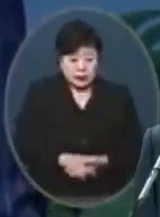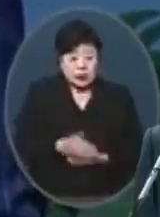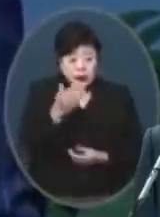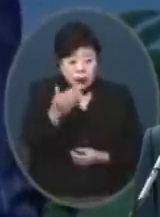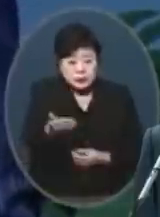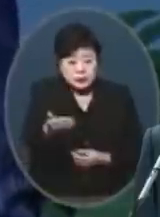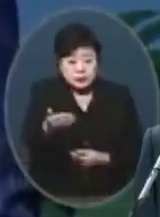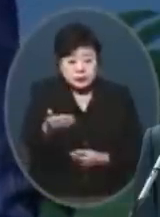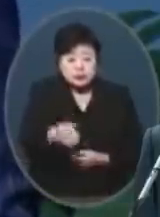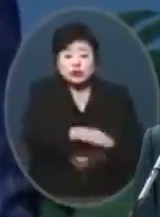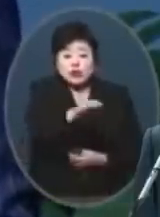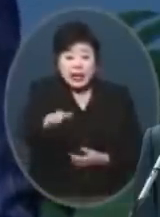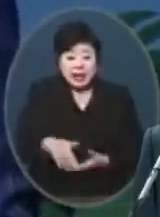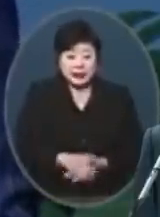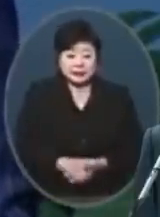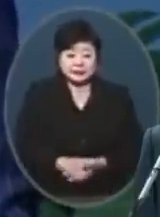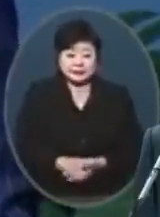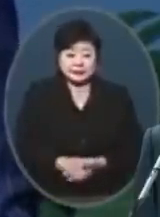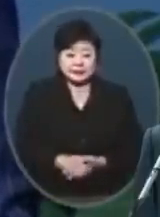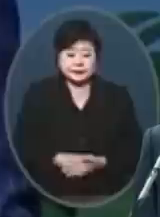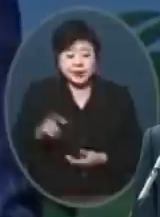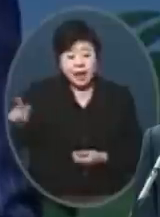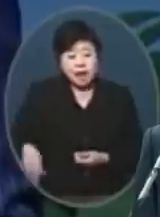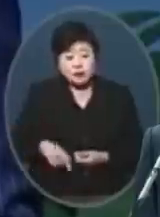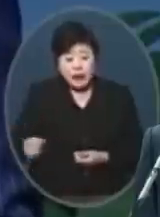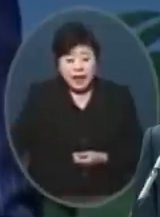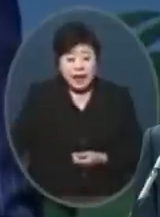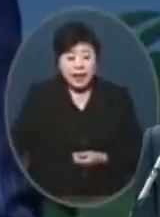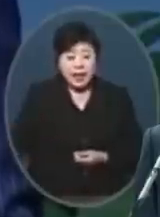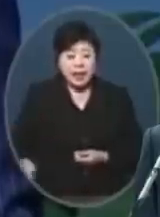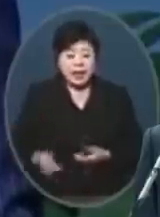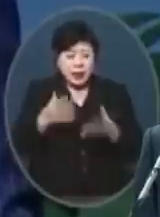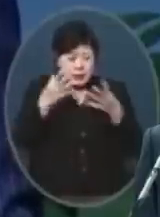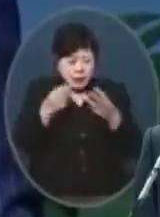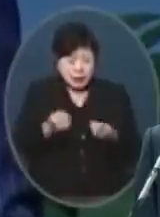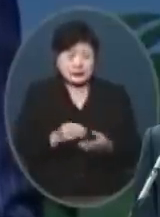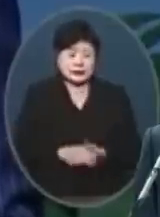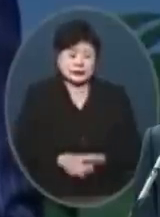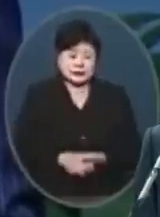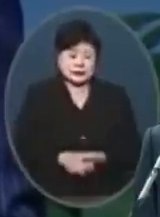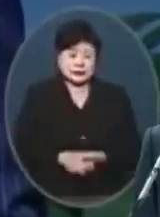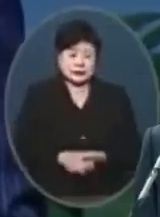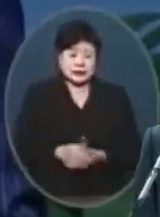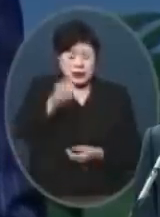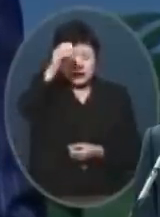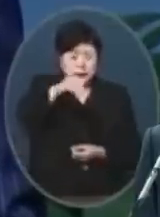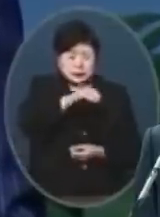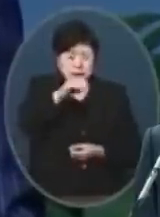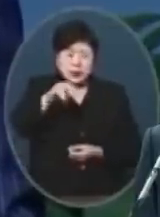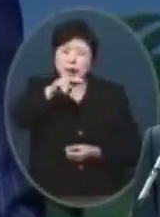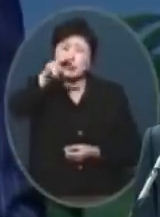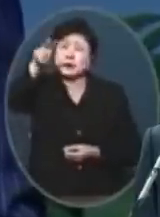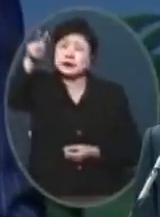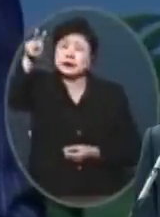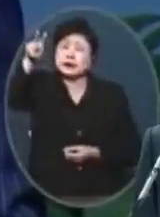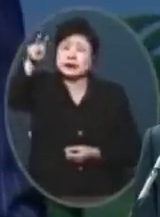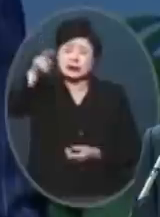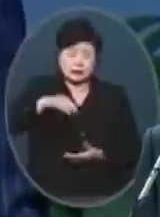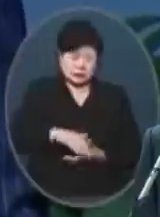여러분, 우리가 하루에 수십 번이고 갈보리 십자가를 쳐다보고